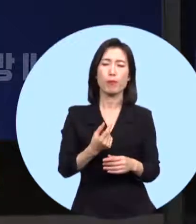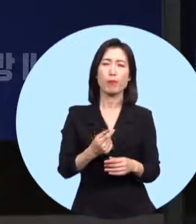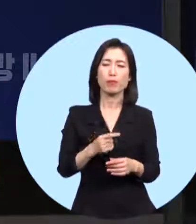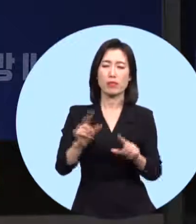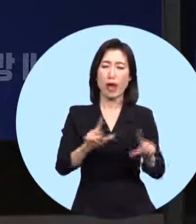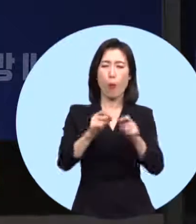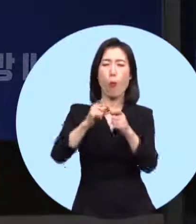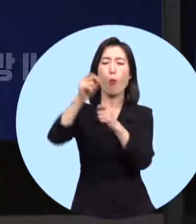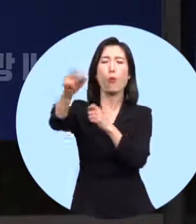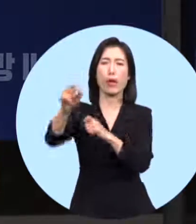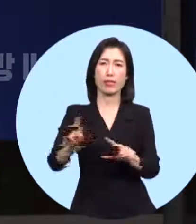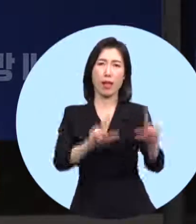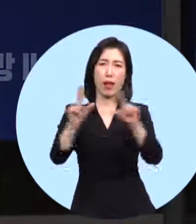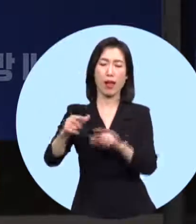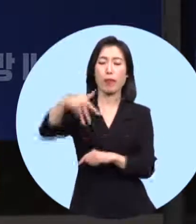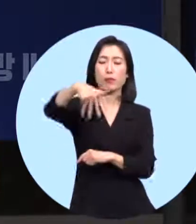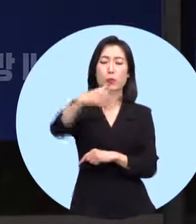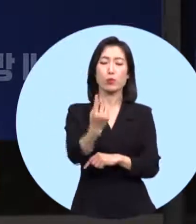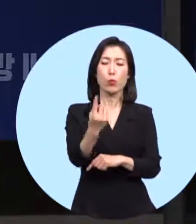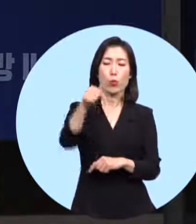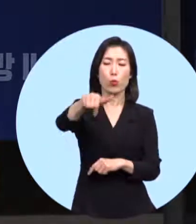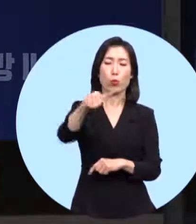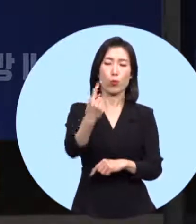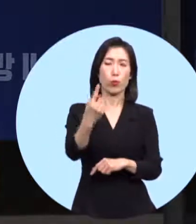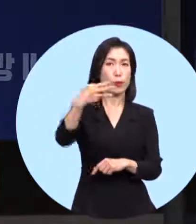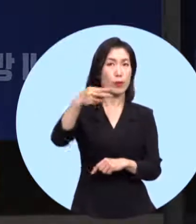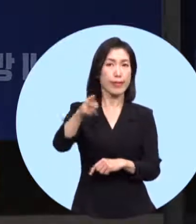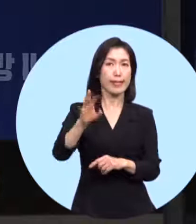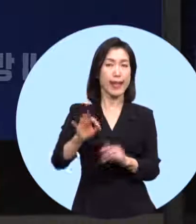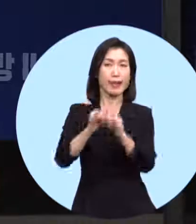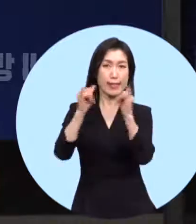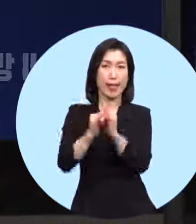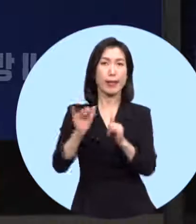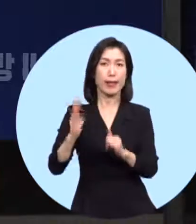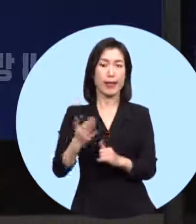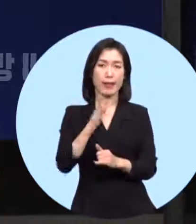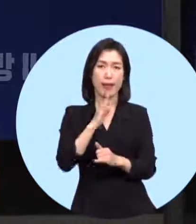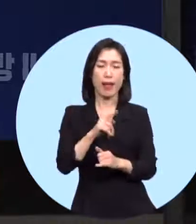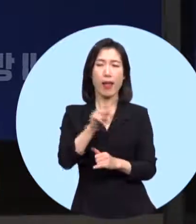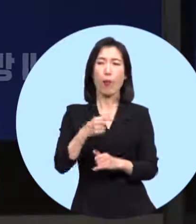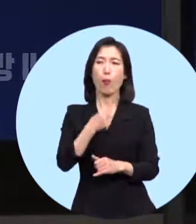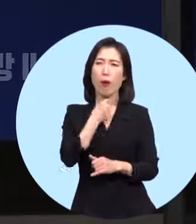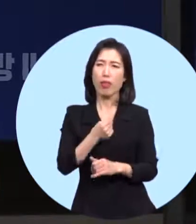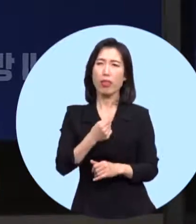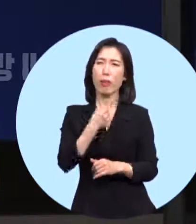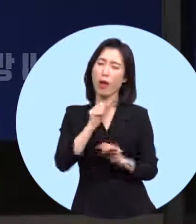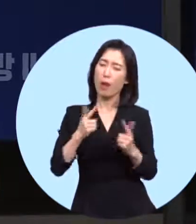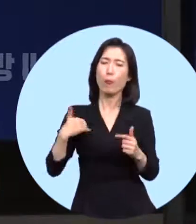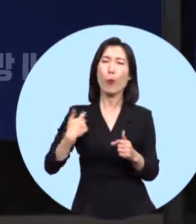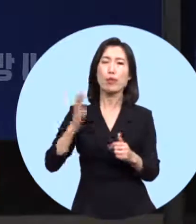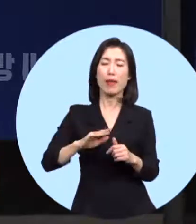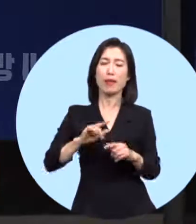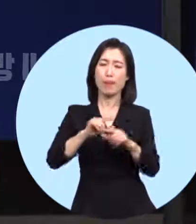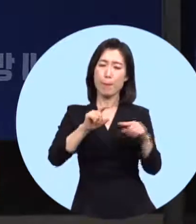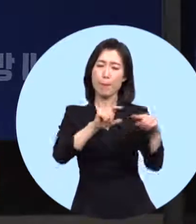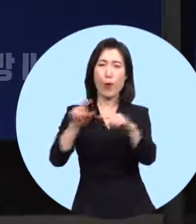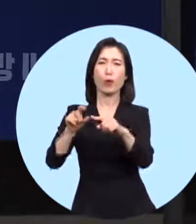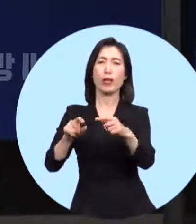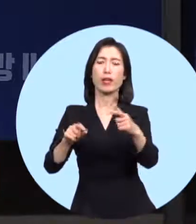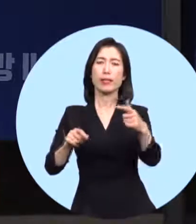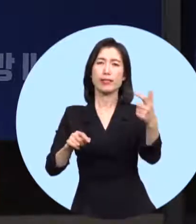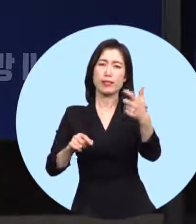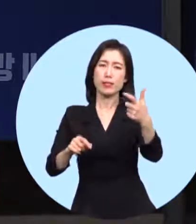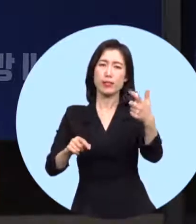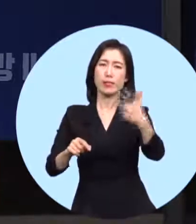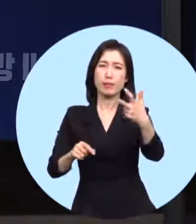있거든요. 그래서 원하지 않던 간에 많은 사람들이 70, 80까지